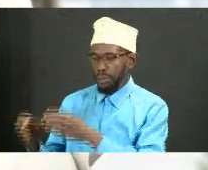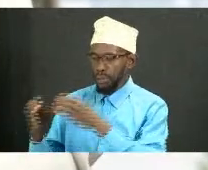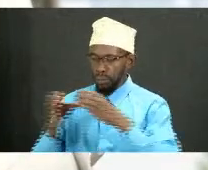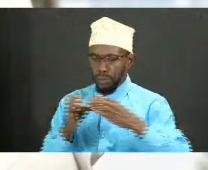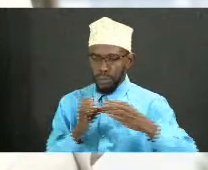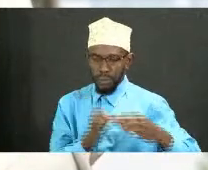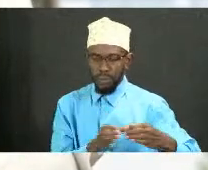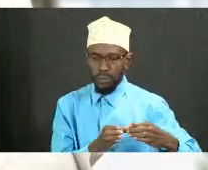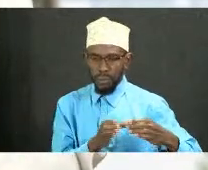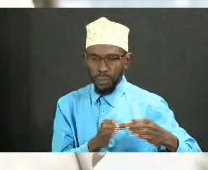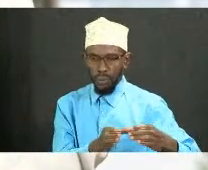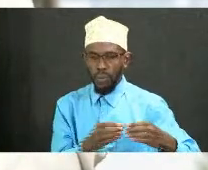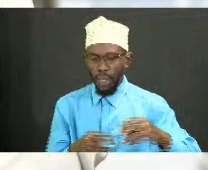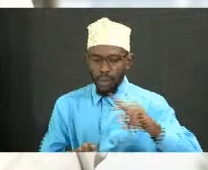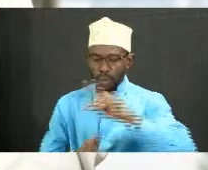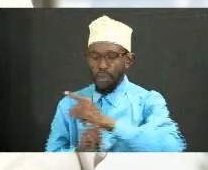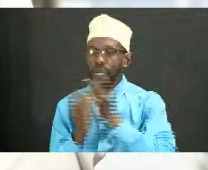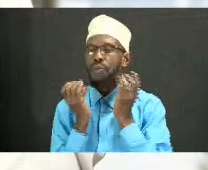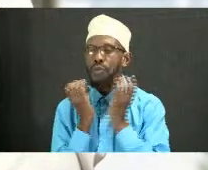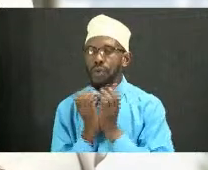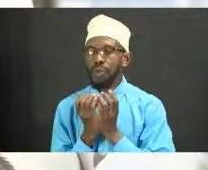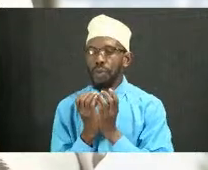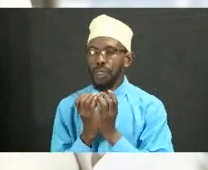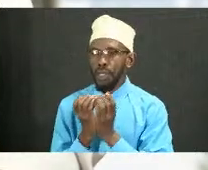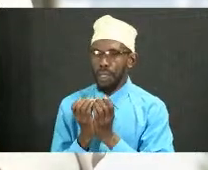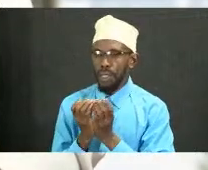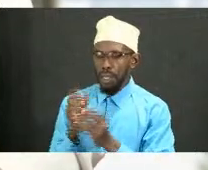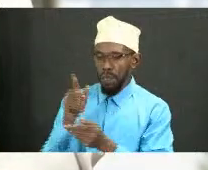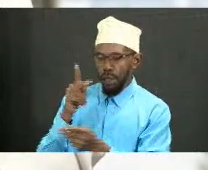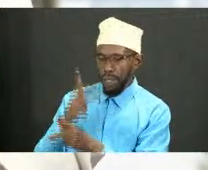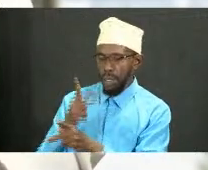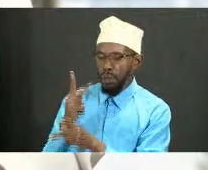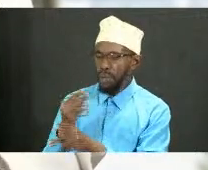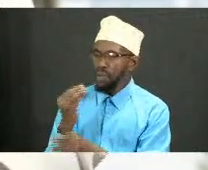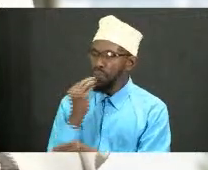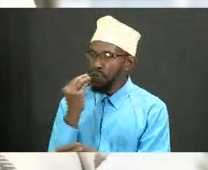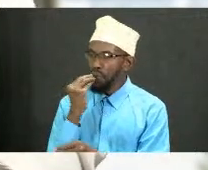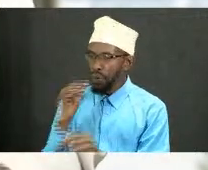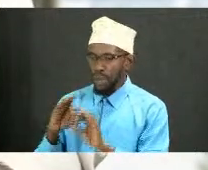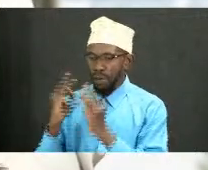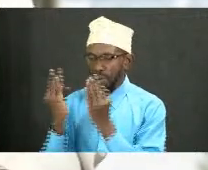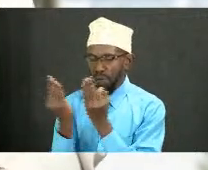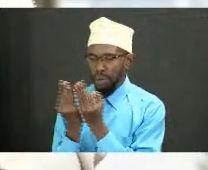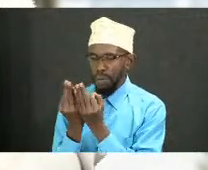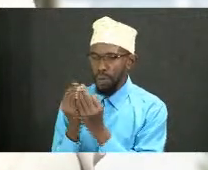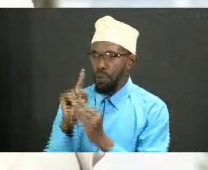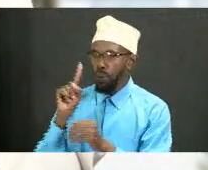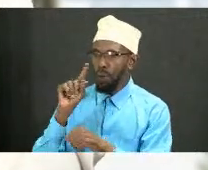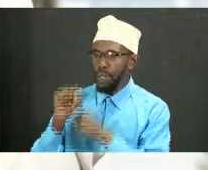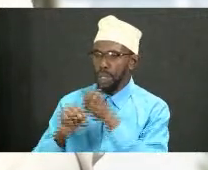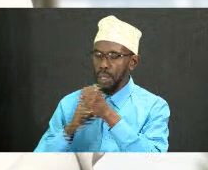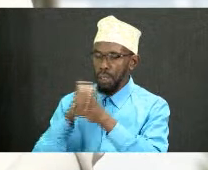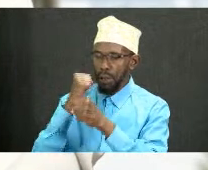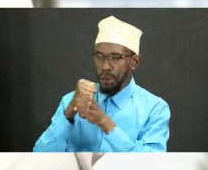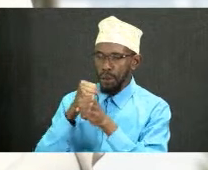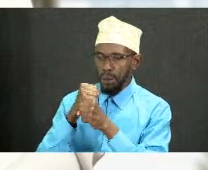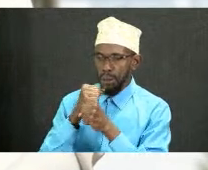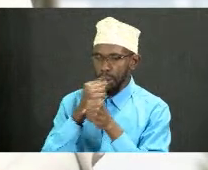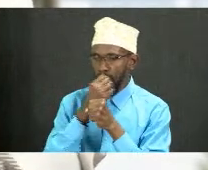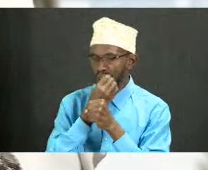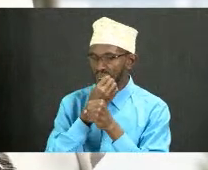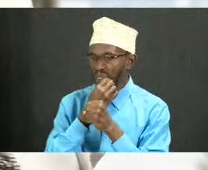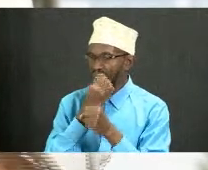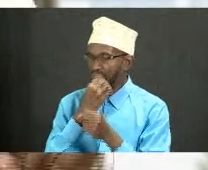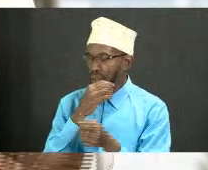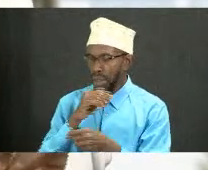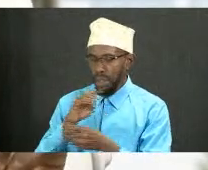lake, asema sallallahu alayhi wasallam alikuwa akiweka chakula cha familia yake cha mwaka mmoja. Naam. Kwa